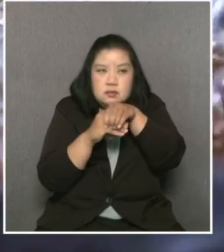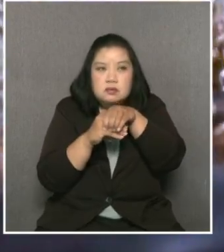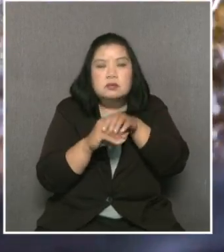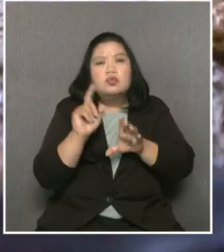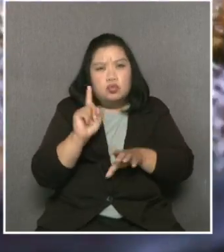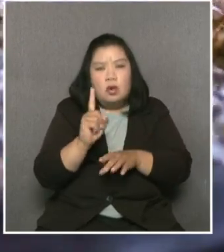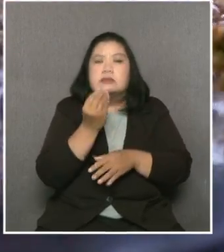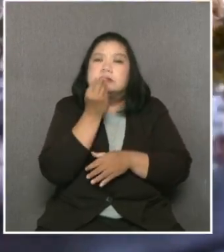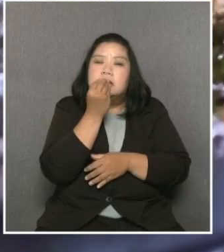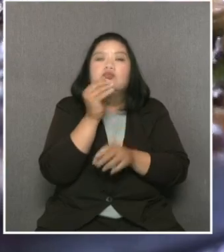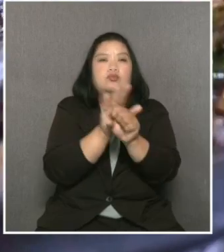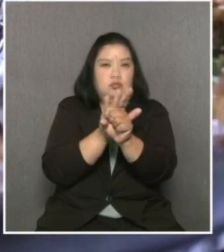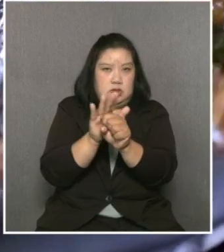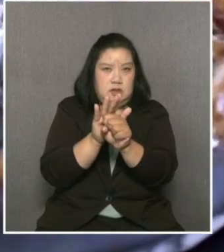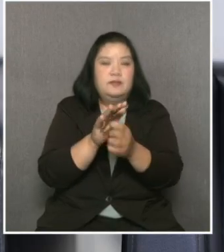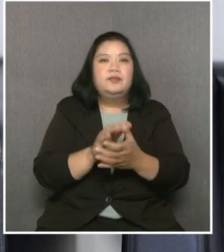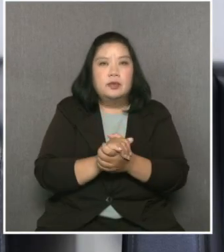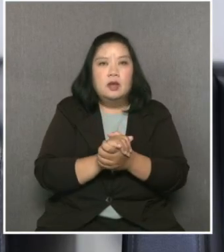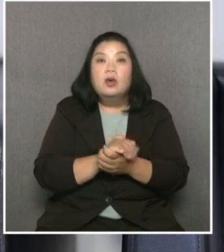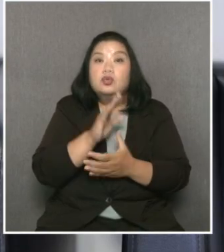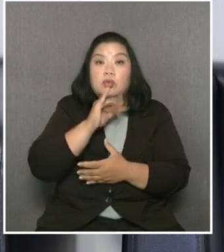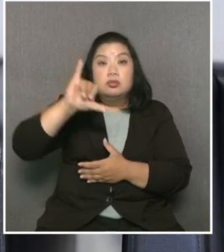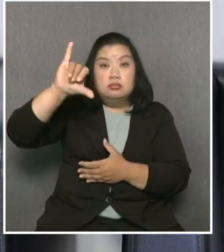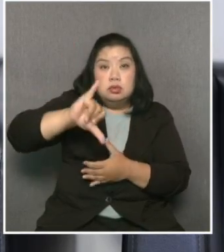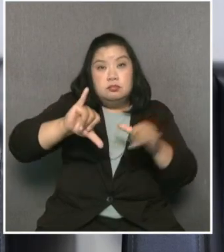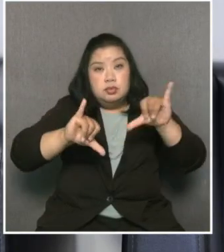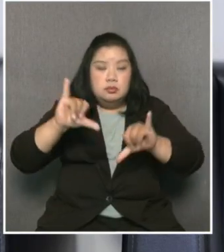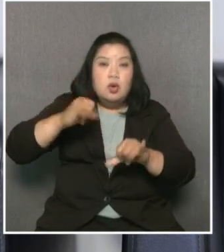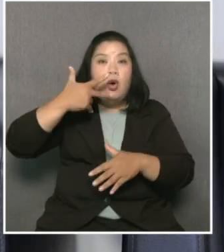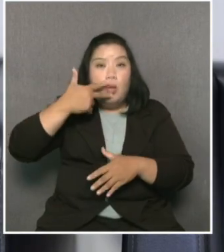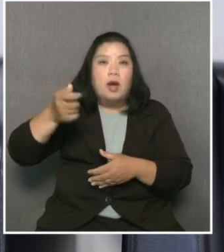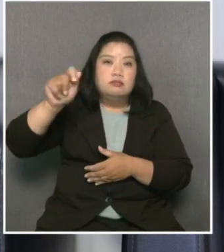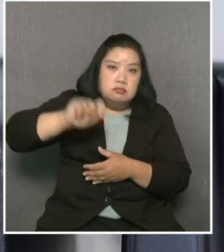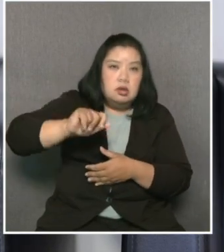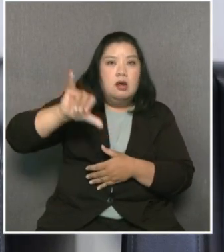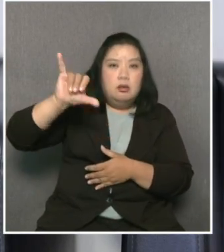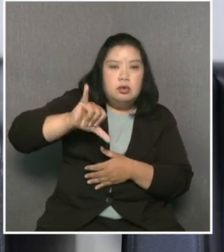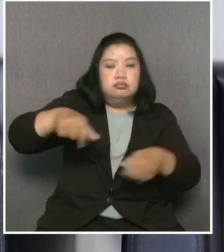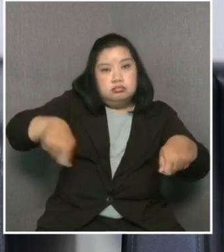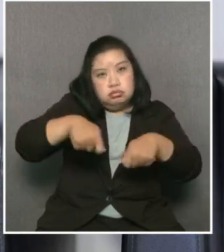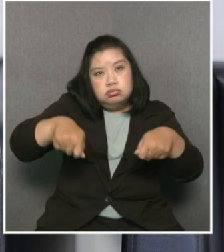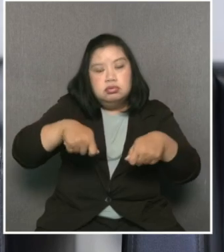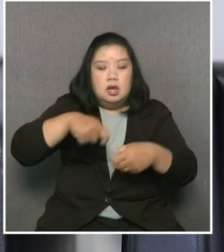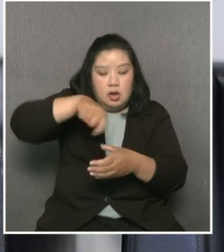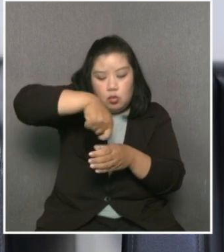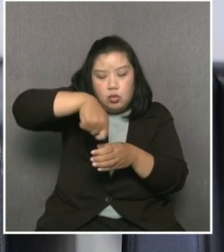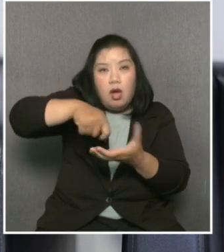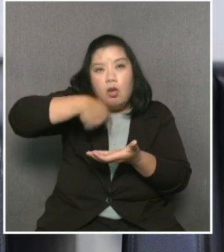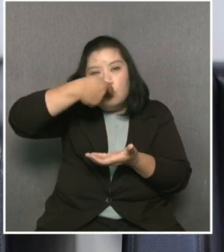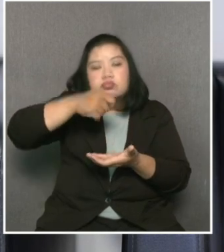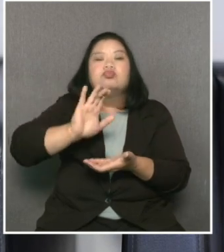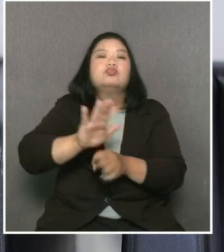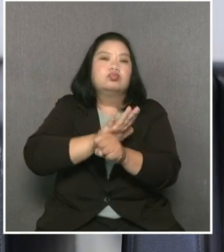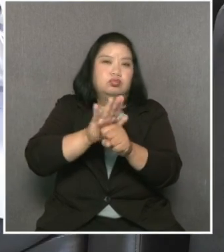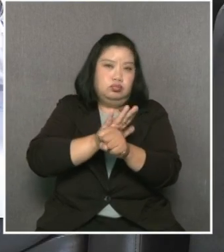พอดีค่ะยกตัวอย่างเช่นการปรุงอาหารไม่ควรเติมน้ำตาลไม่ควรเติมน้ำปลานะคะแล้วก็กินในป